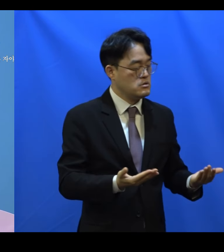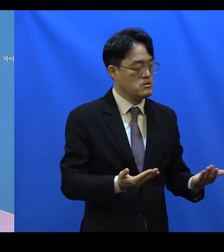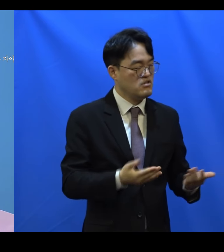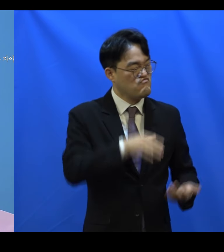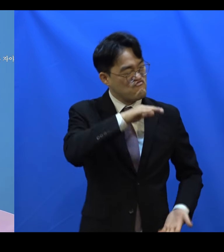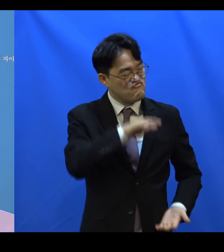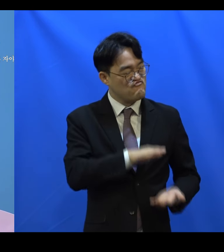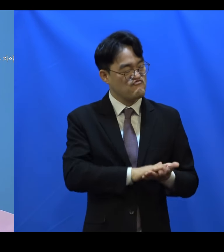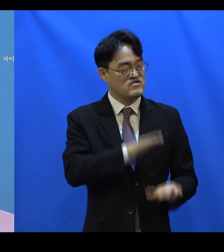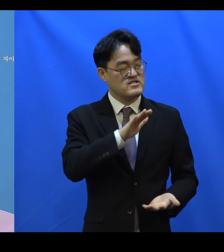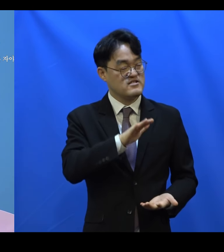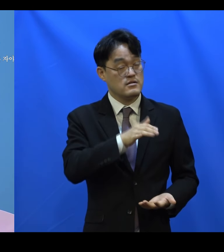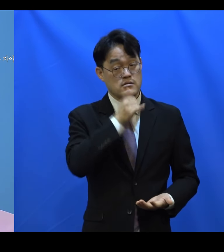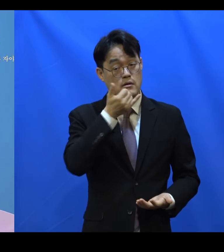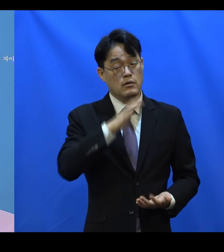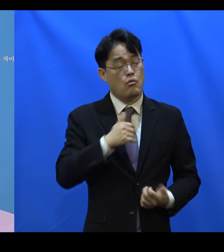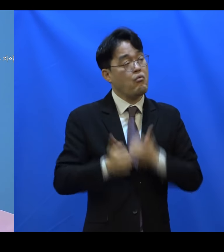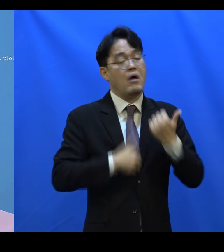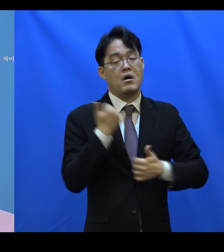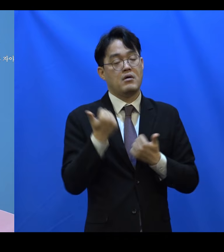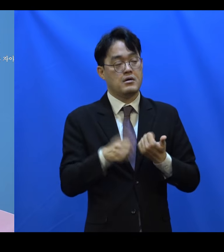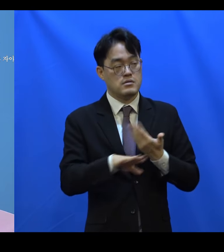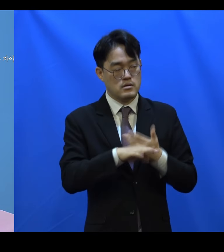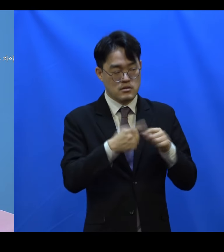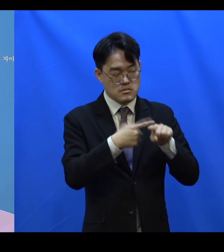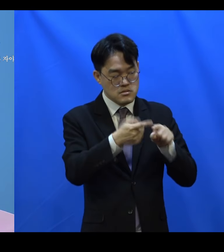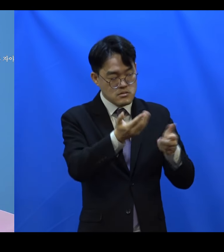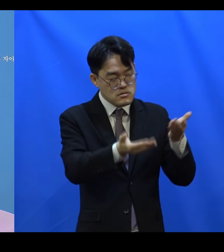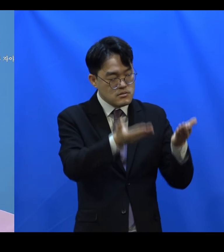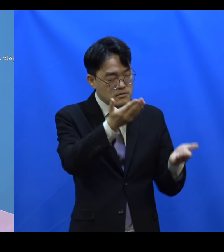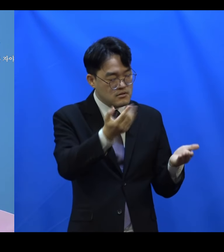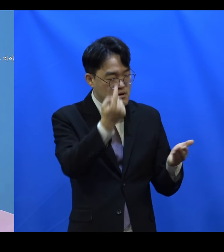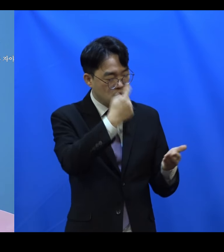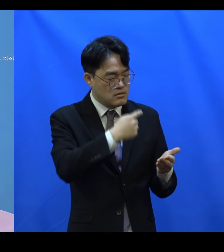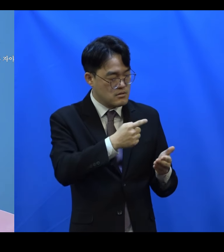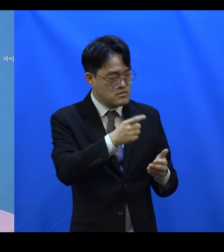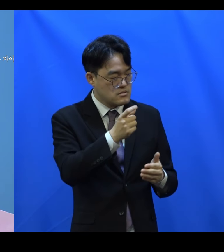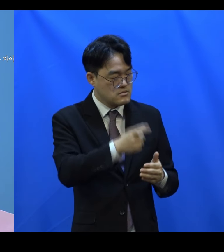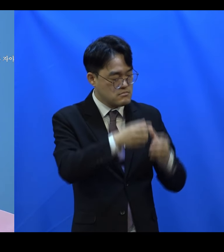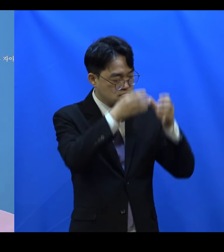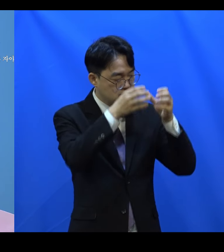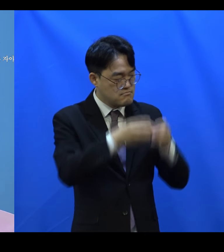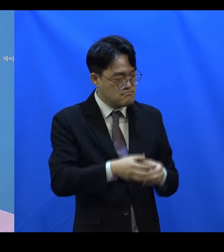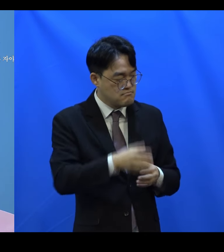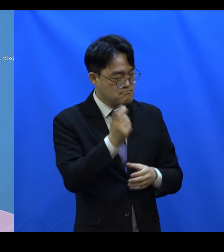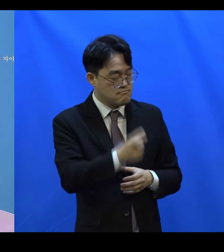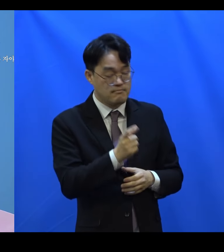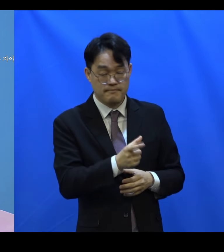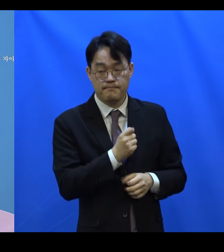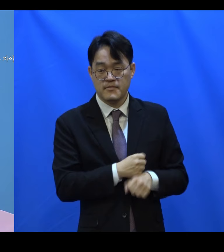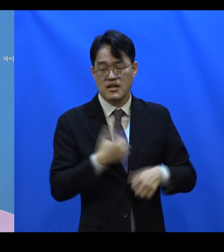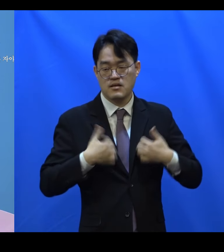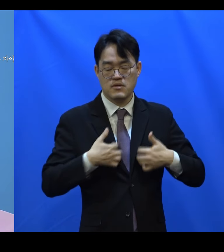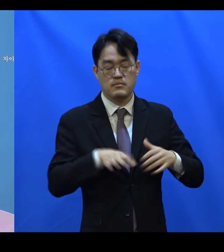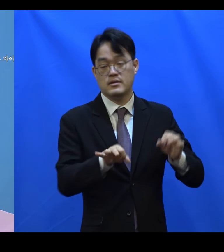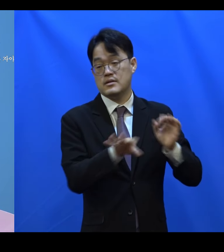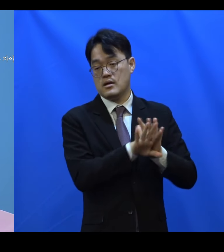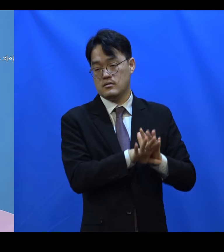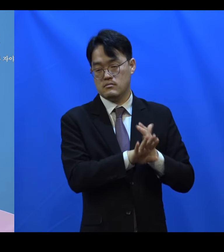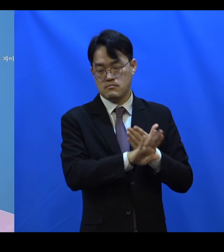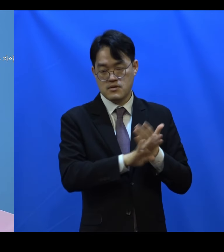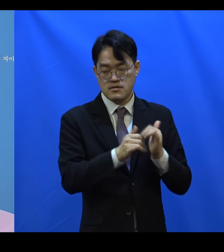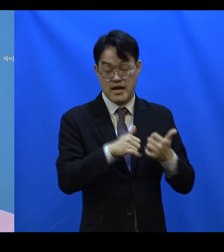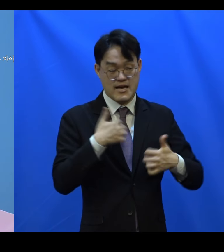사람들을 판단하고 비교하며 정죄하기에 바빠. 얼굴은 굳어질 대로 굳어 있어. 기쁨과 즐거움을 억제하려고